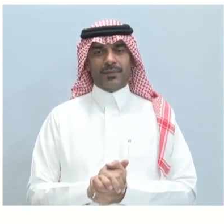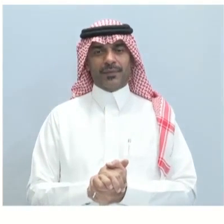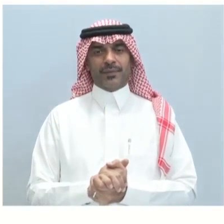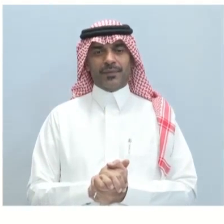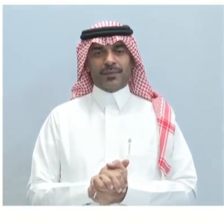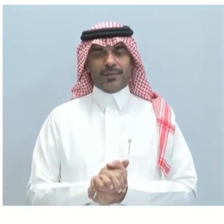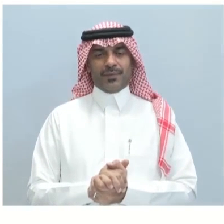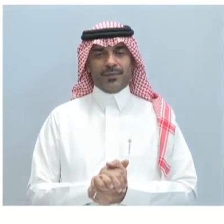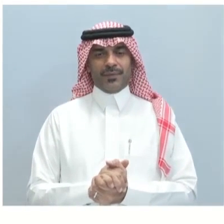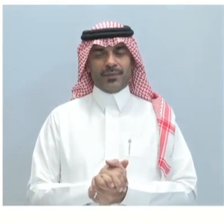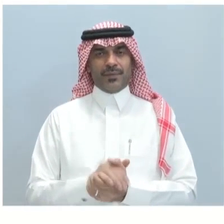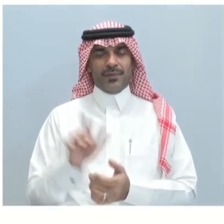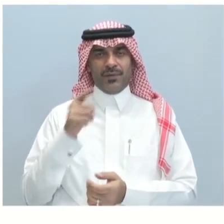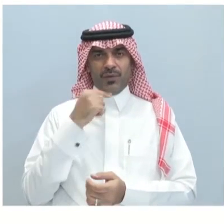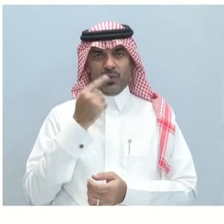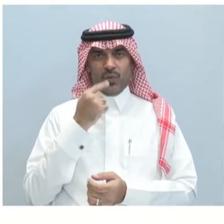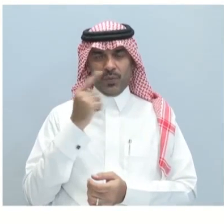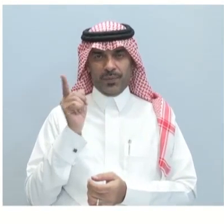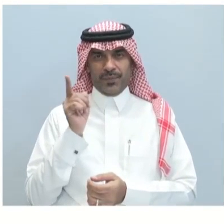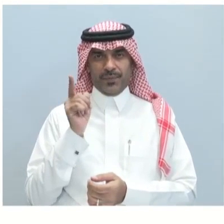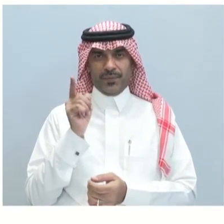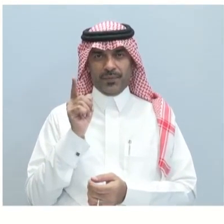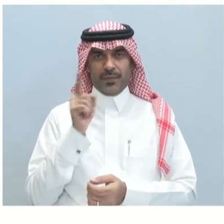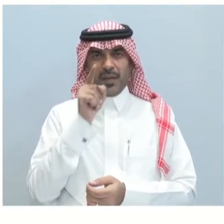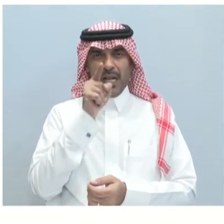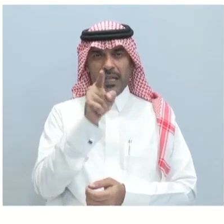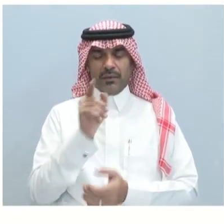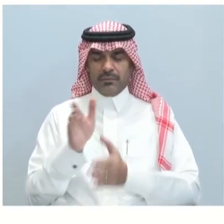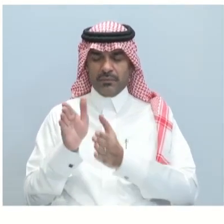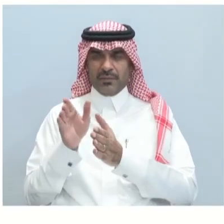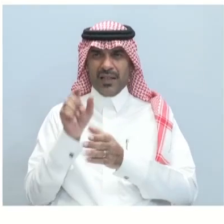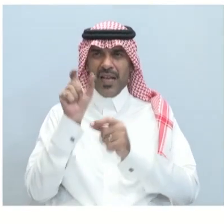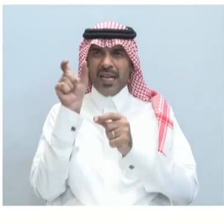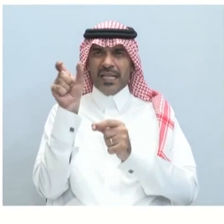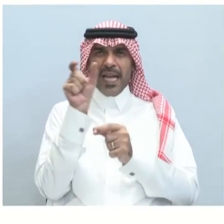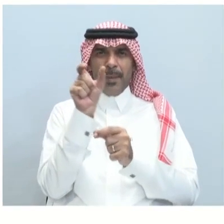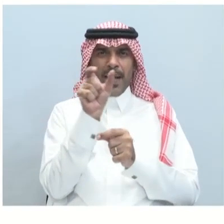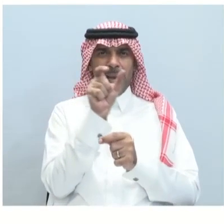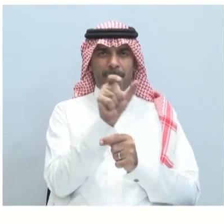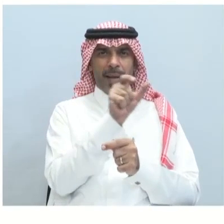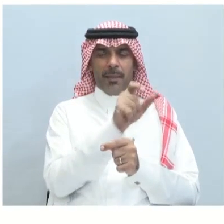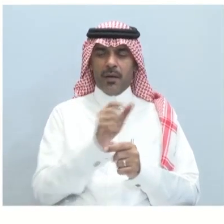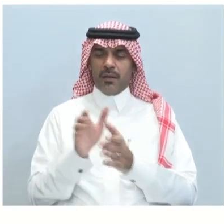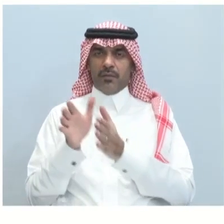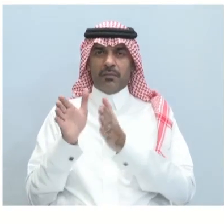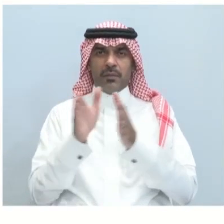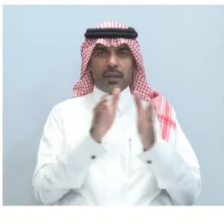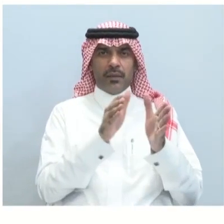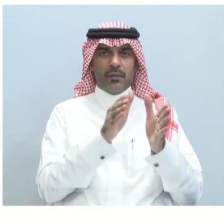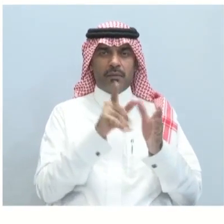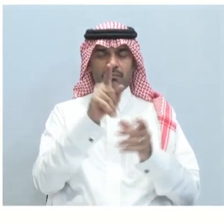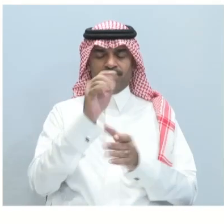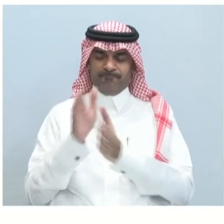النشاط يقول رتب ورتبيه الكلمات الجديده في القوارب